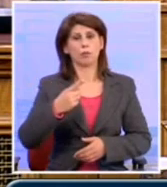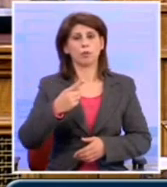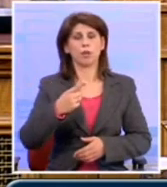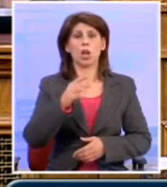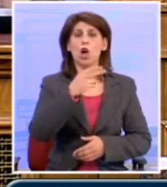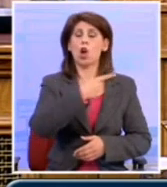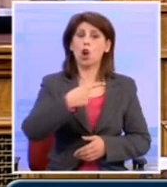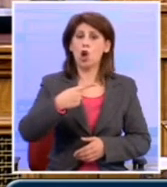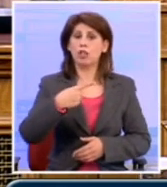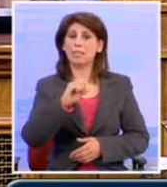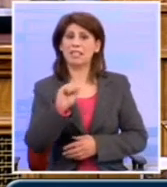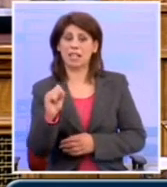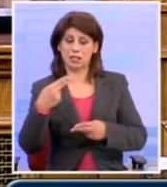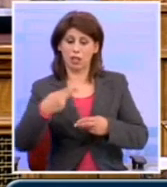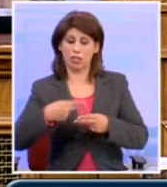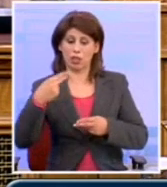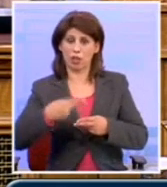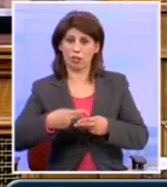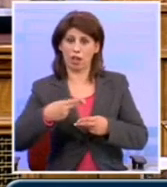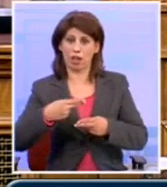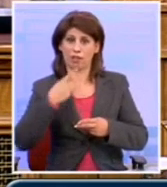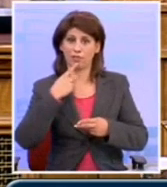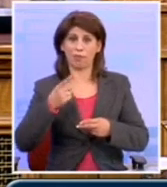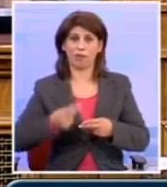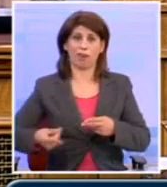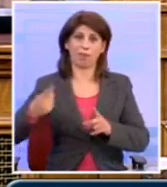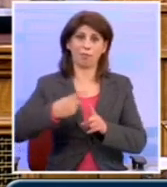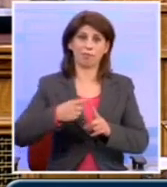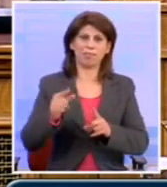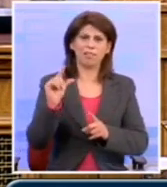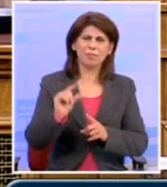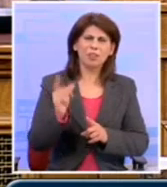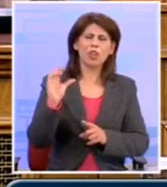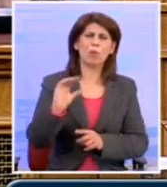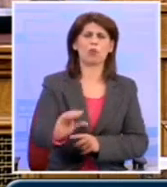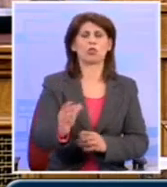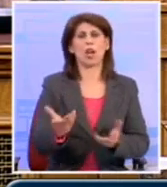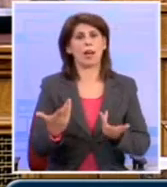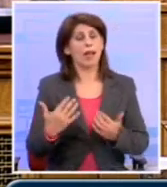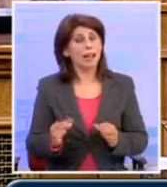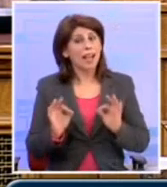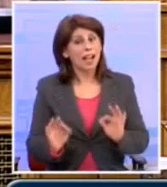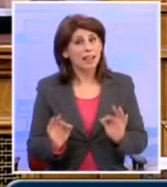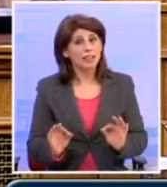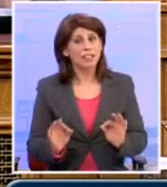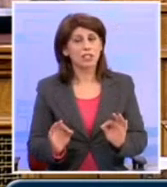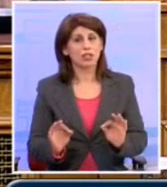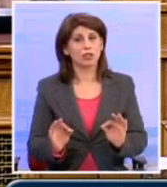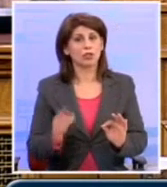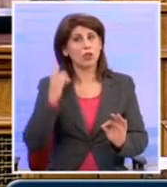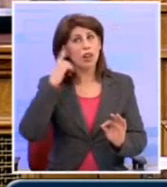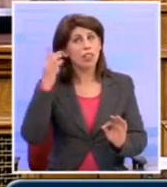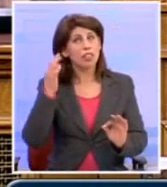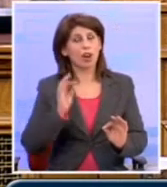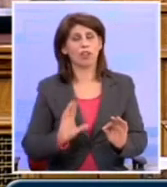Sachs, διόδια, αυτή είναι η τρίτη λέξη, δεν χρειάζεται να πω παραπάνω. Ήταν ένα μικρό ποσό σχετικά αυτό. Αλλά είναι χαρακτηριστικό του